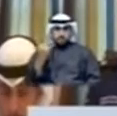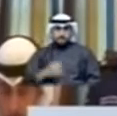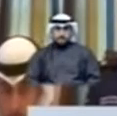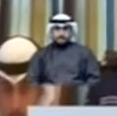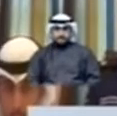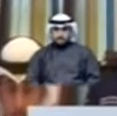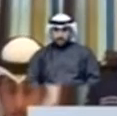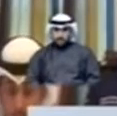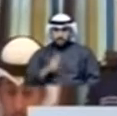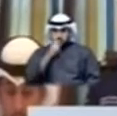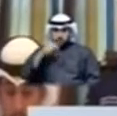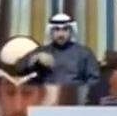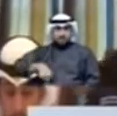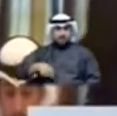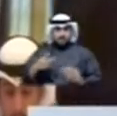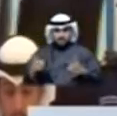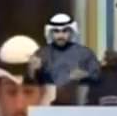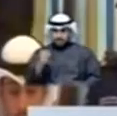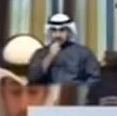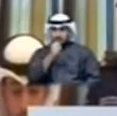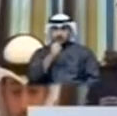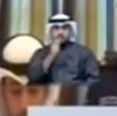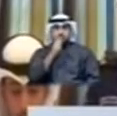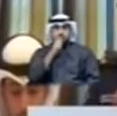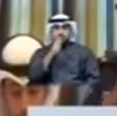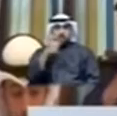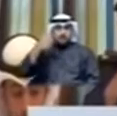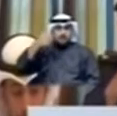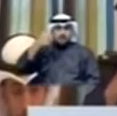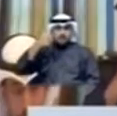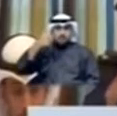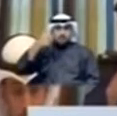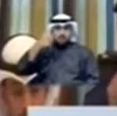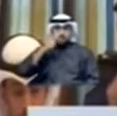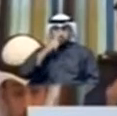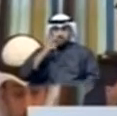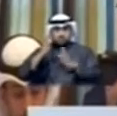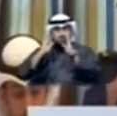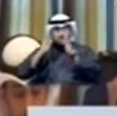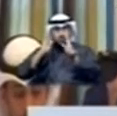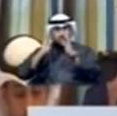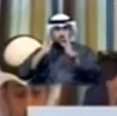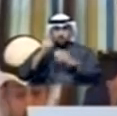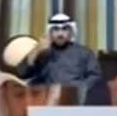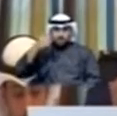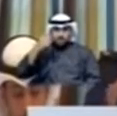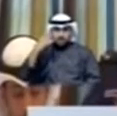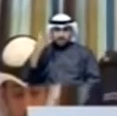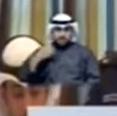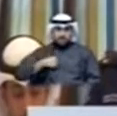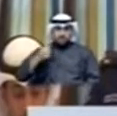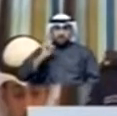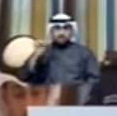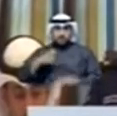أحب أنتهز هذه الفرصة لأهني سيدنا حضرة صاحب السمو أمير البلاد حفظه الله